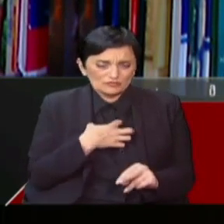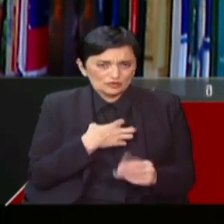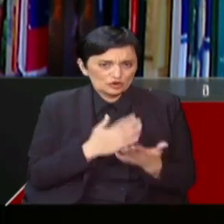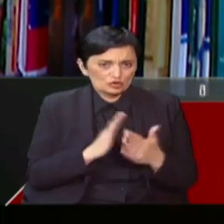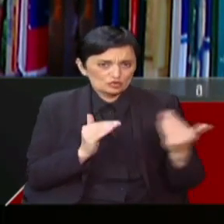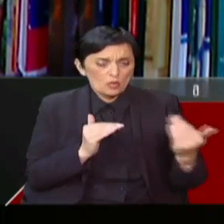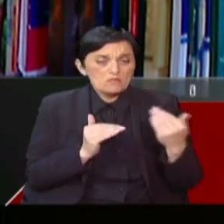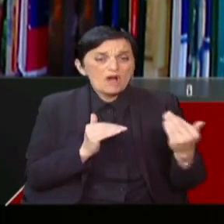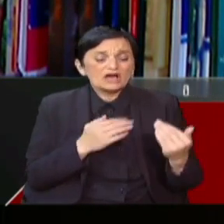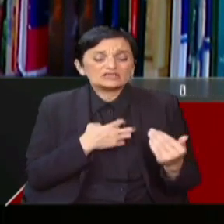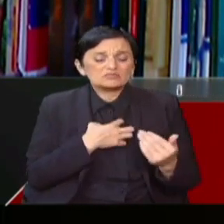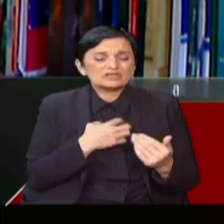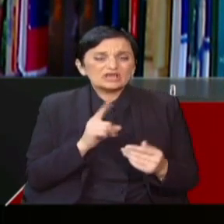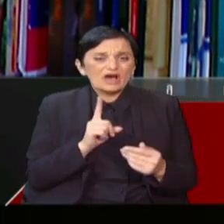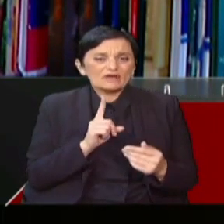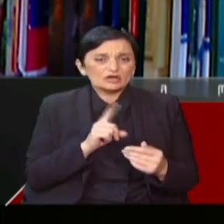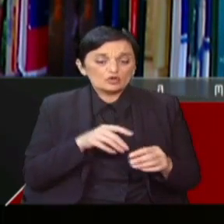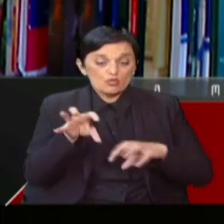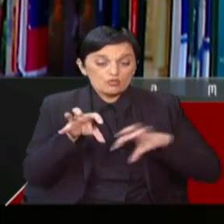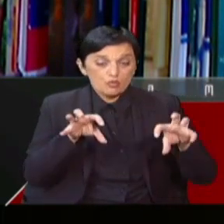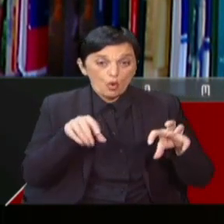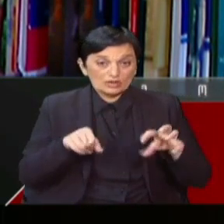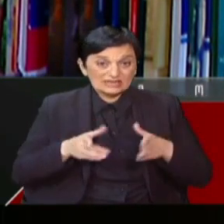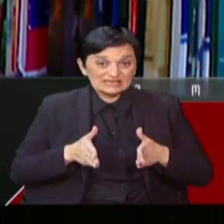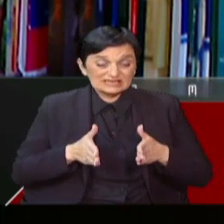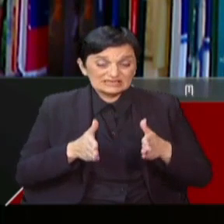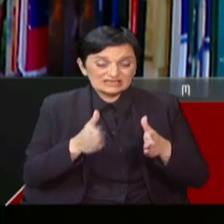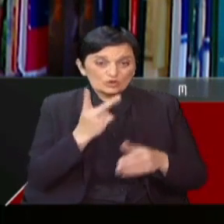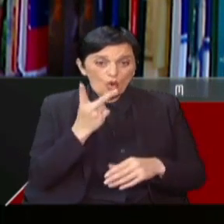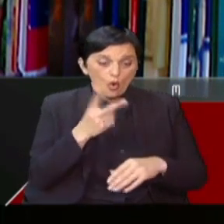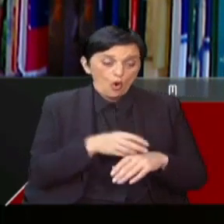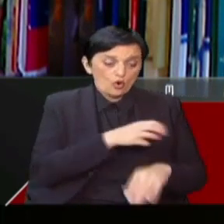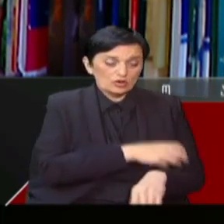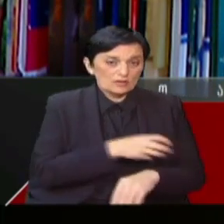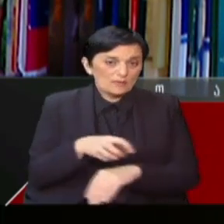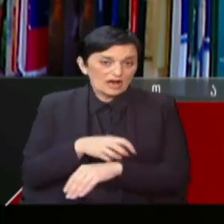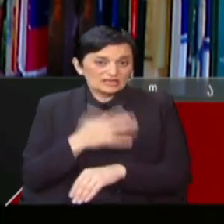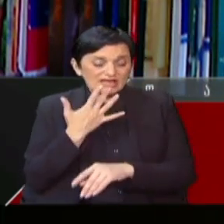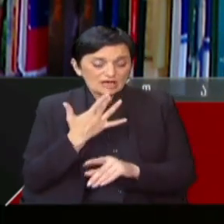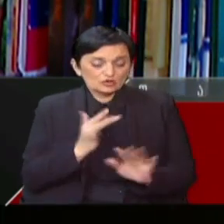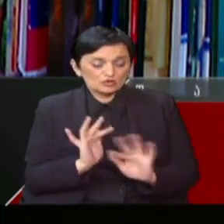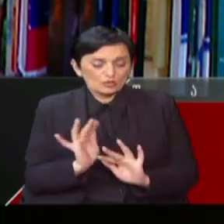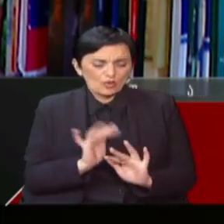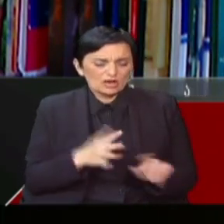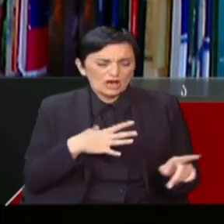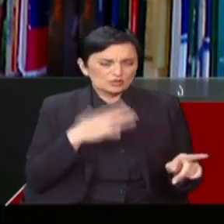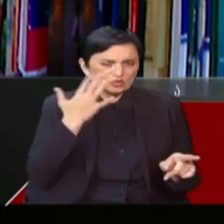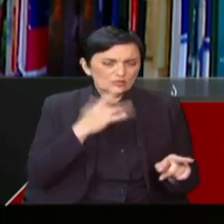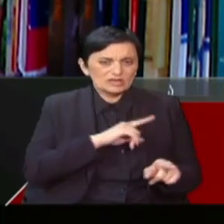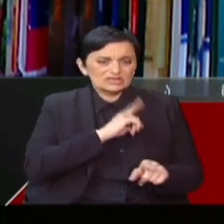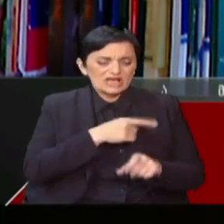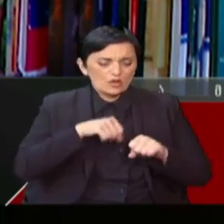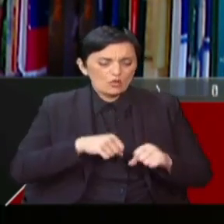მათთვის? მათთვის თავარი არის რომ პოლარიზების გზით, აი ამ ორპარტიულობით, ნაციონალურ მოძრაობასა და ქართულ ოცნებას შორის